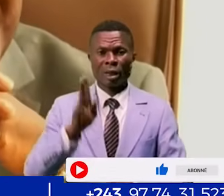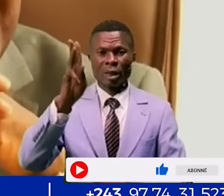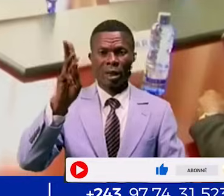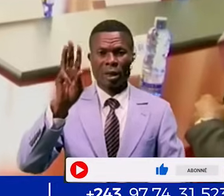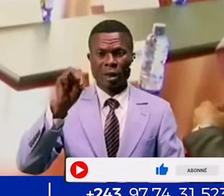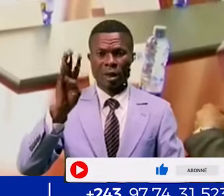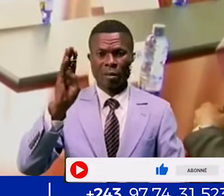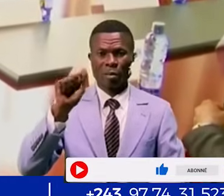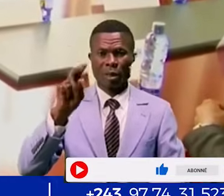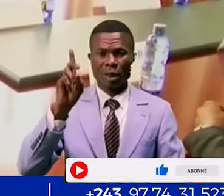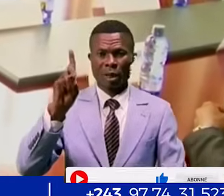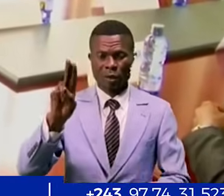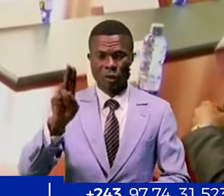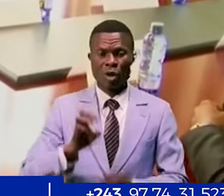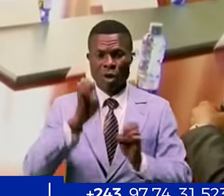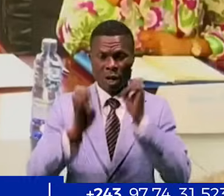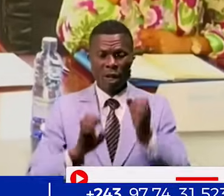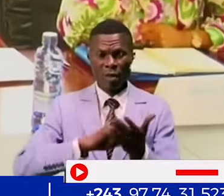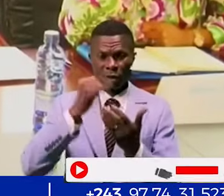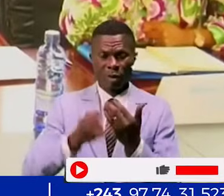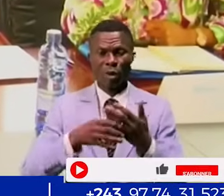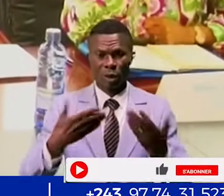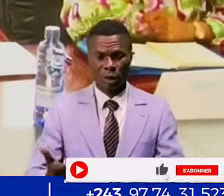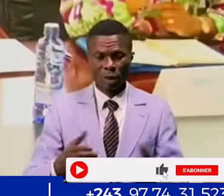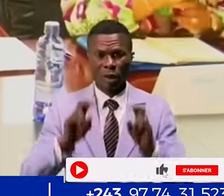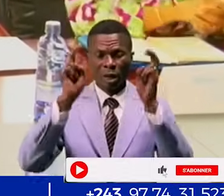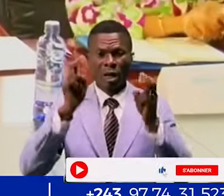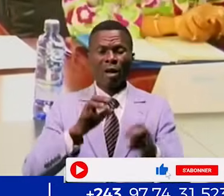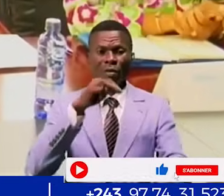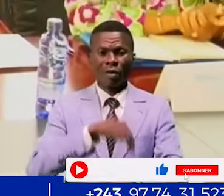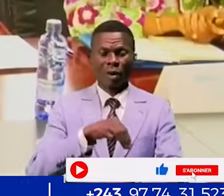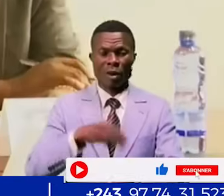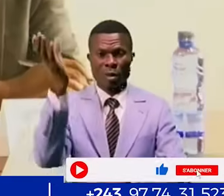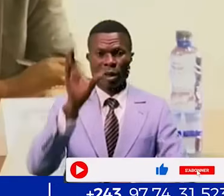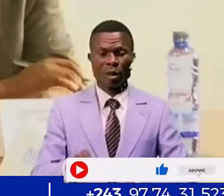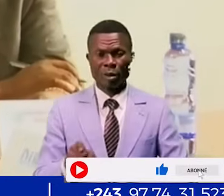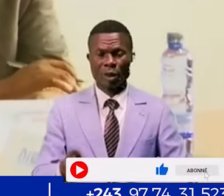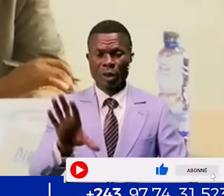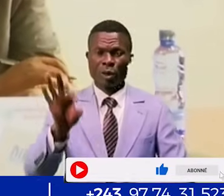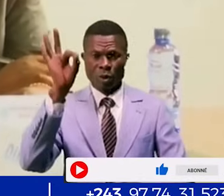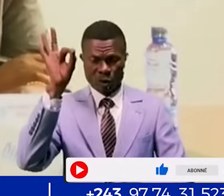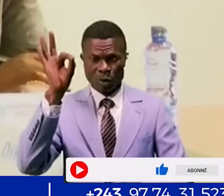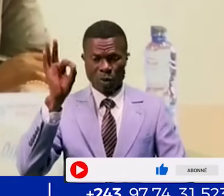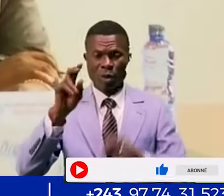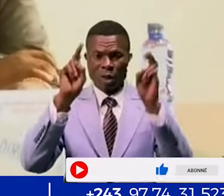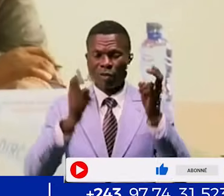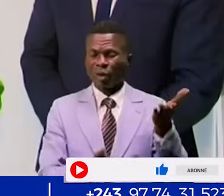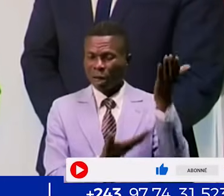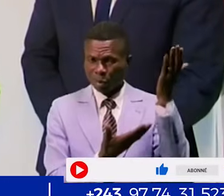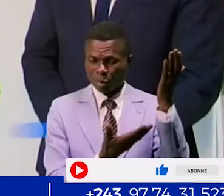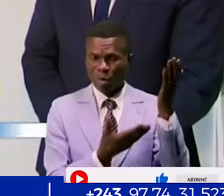Badoupandjou, sur l'évaluation de ce projet. La ville de Boma, au Congo central, choisie comme ville